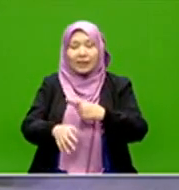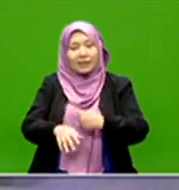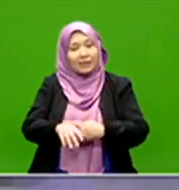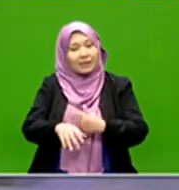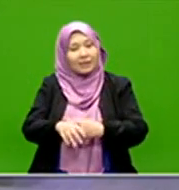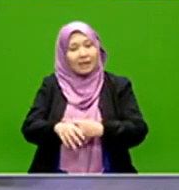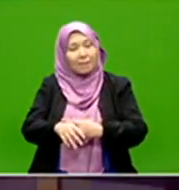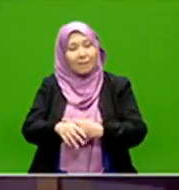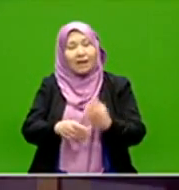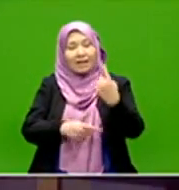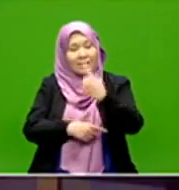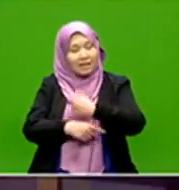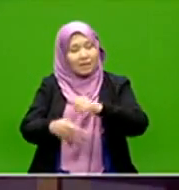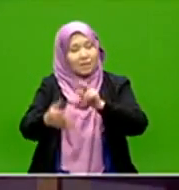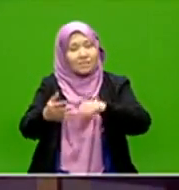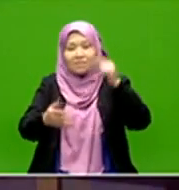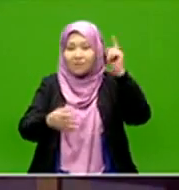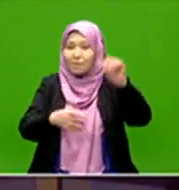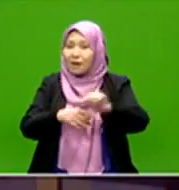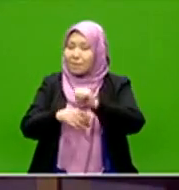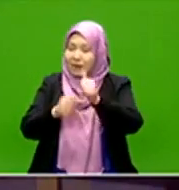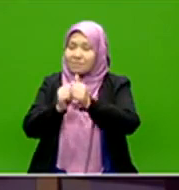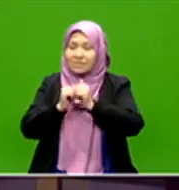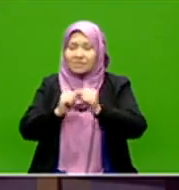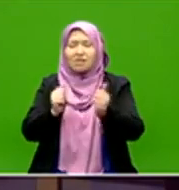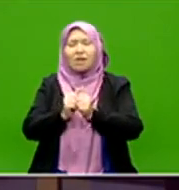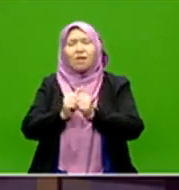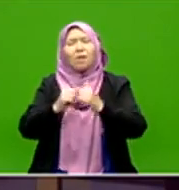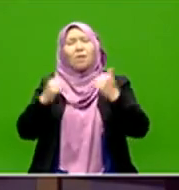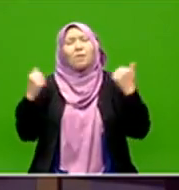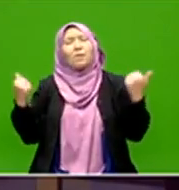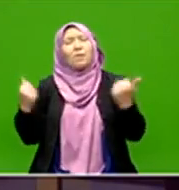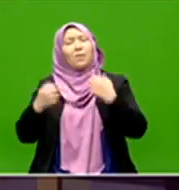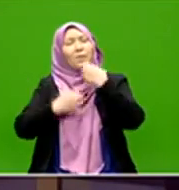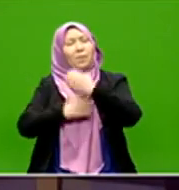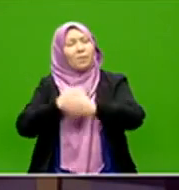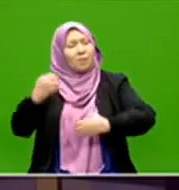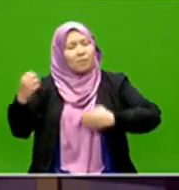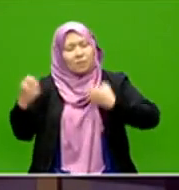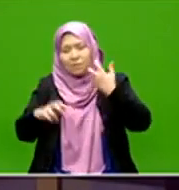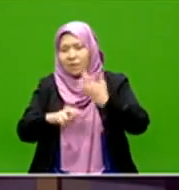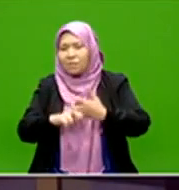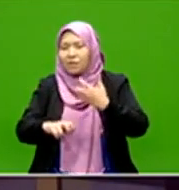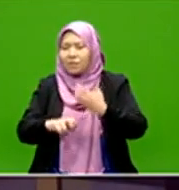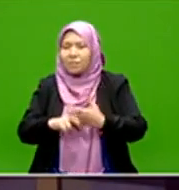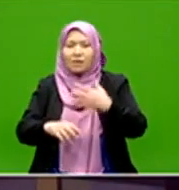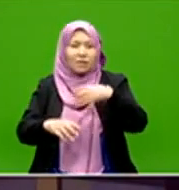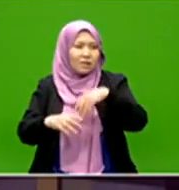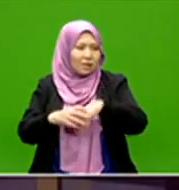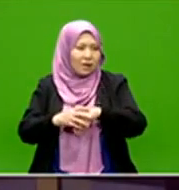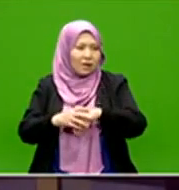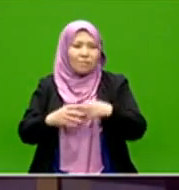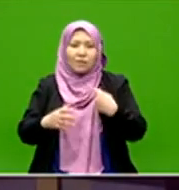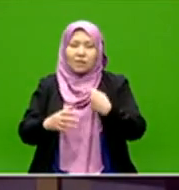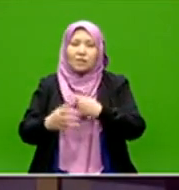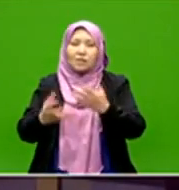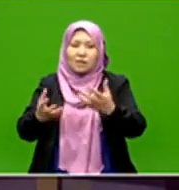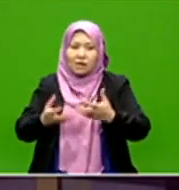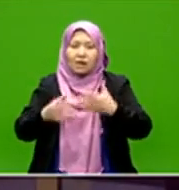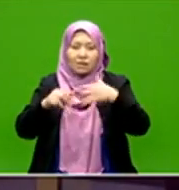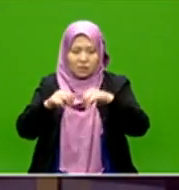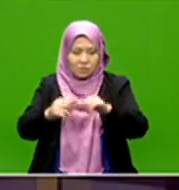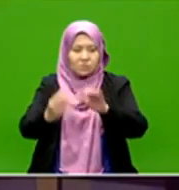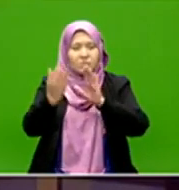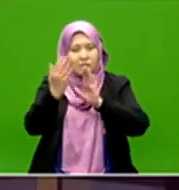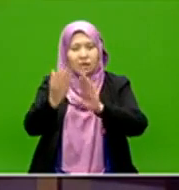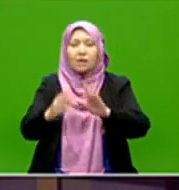pada hari ini. Yep. Mari sama-sama dalam kemeriahan, dalam kepayahan, yep, dalam ujian kita ingin terus menghadap Allah